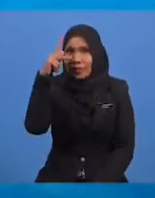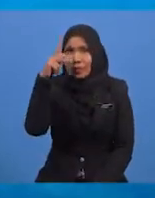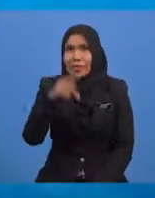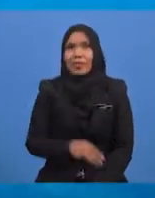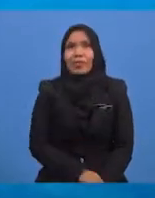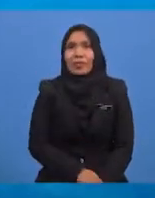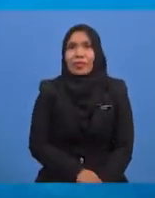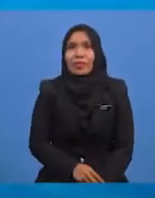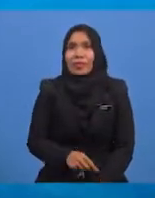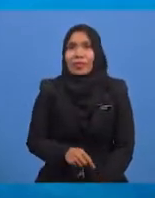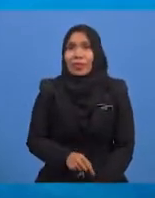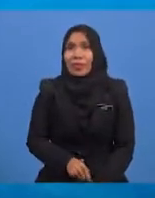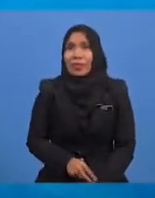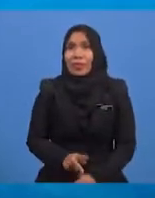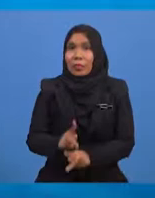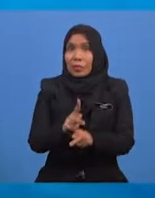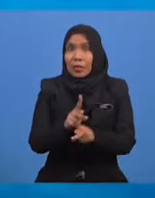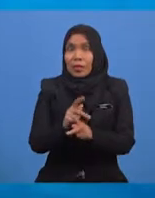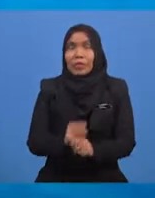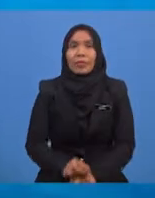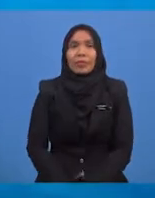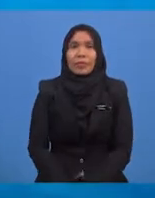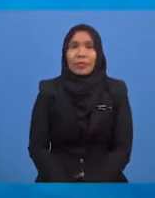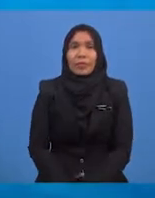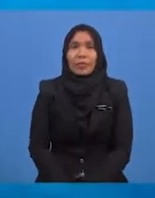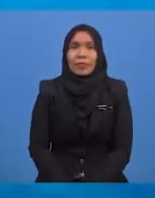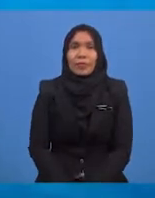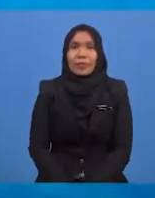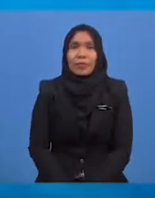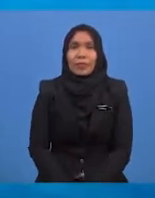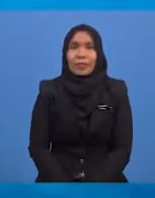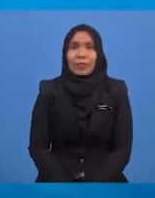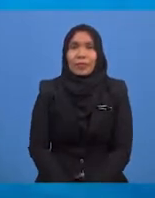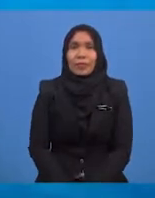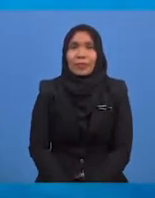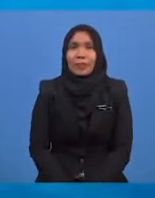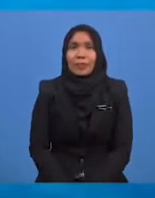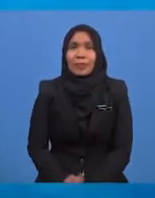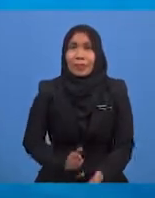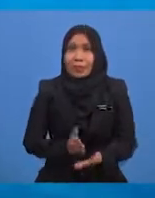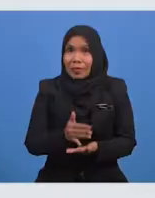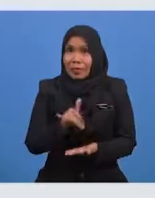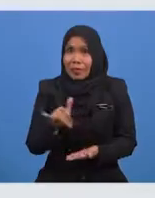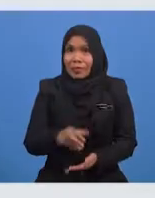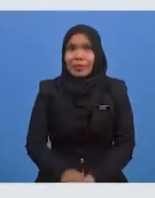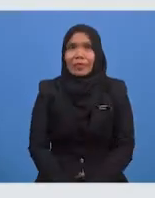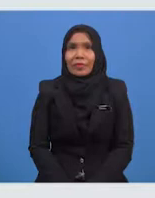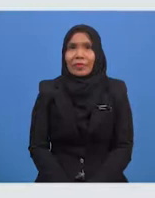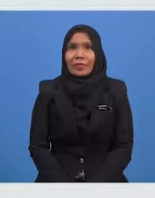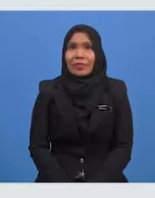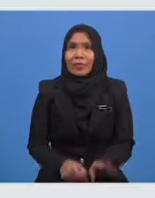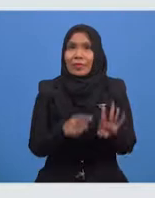sokongan. Seterusnya, gaya pengurusan yang perlu murid-murid pelajari ialah gaya